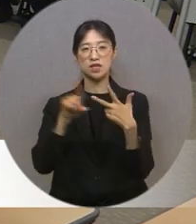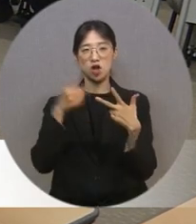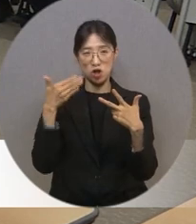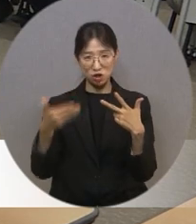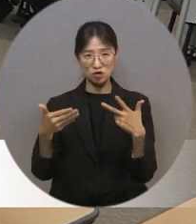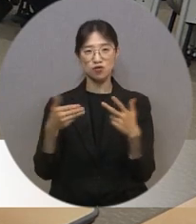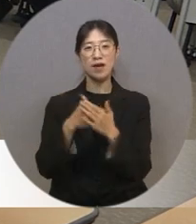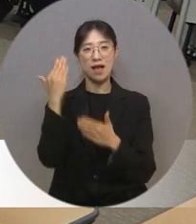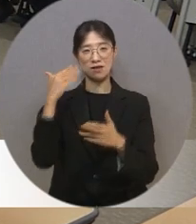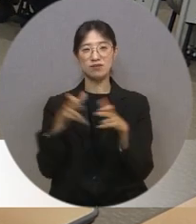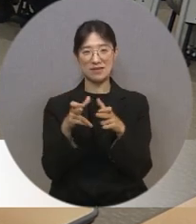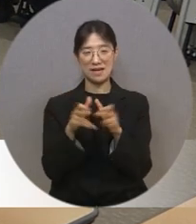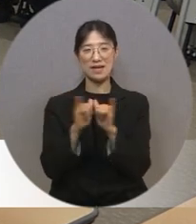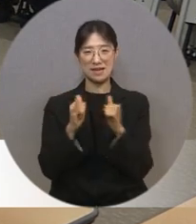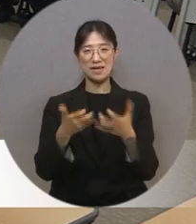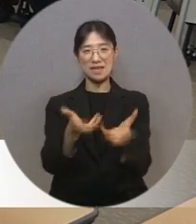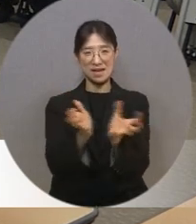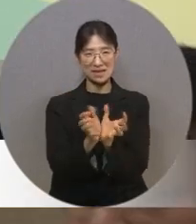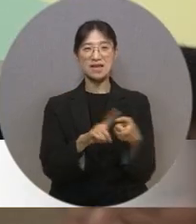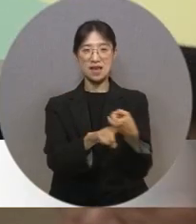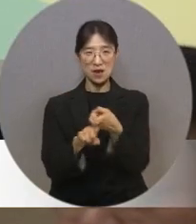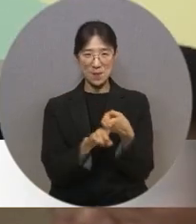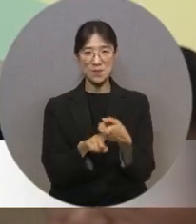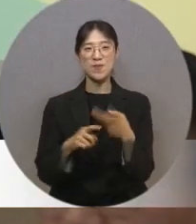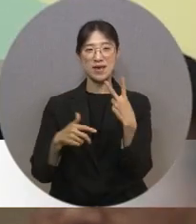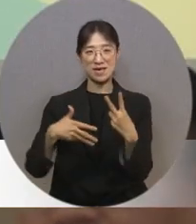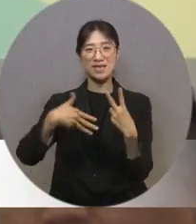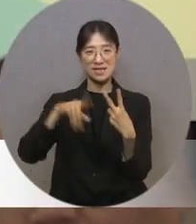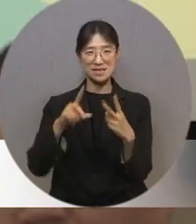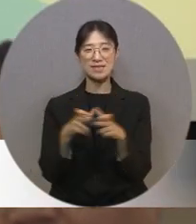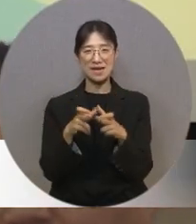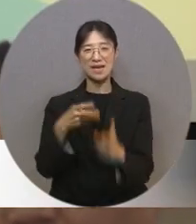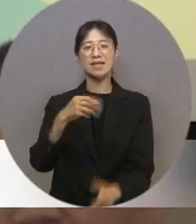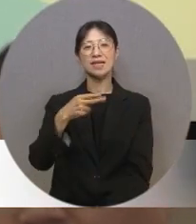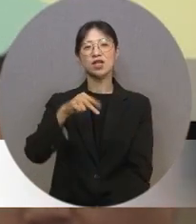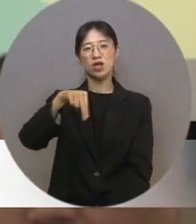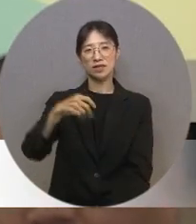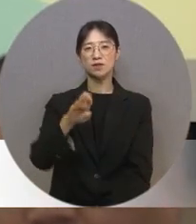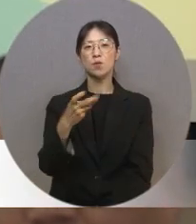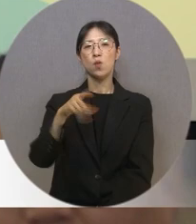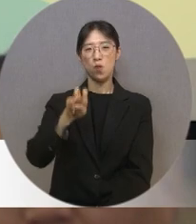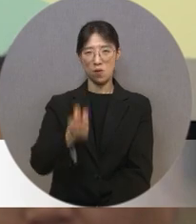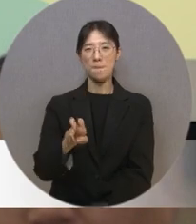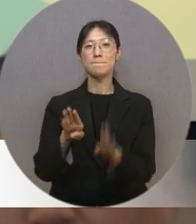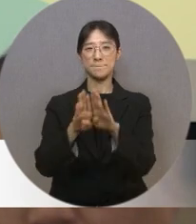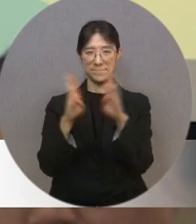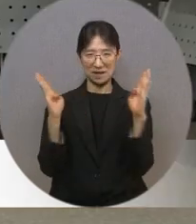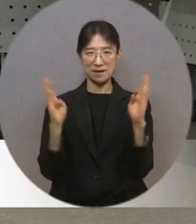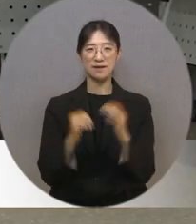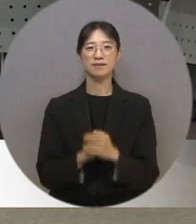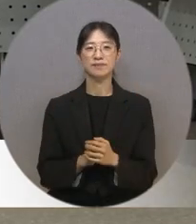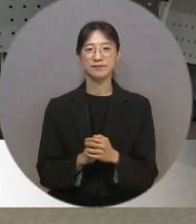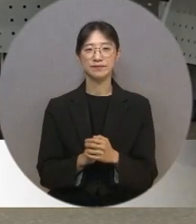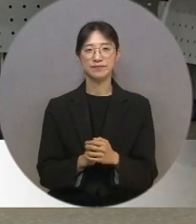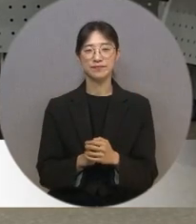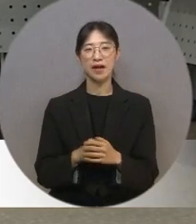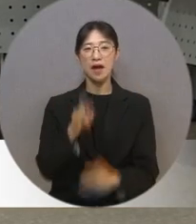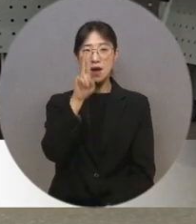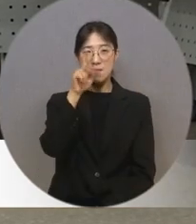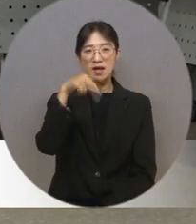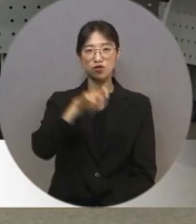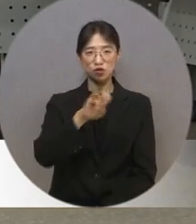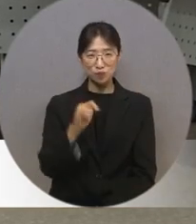이룸센터에서 한국장애인단체 총연맹이 제2차 장애인 리더스 포럼을 개최했습니다. 자리에는